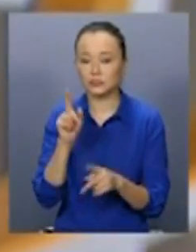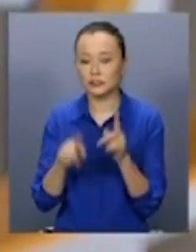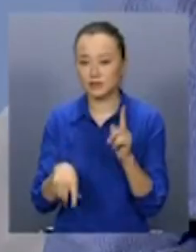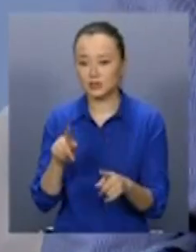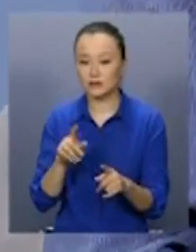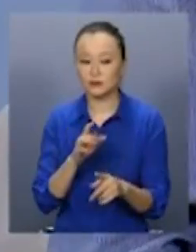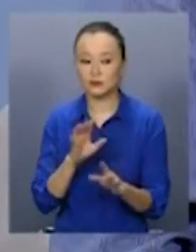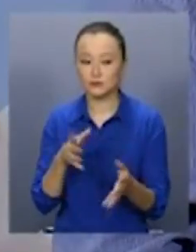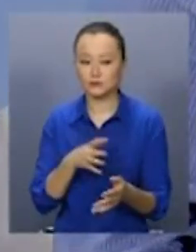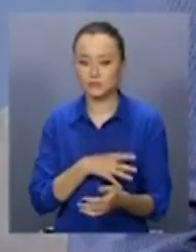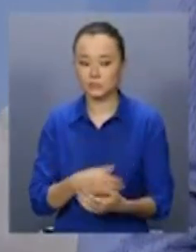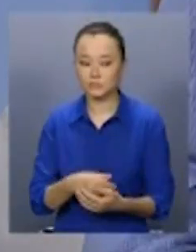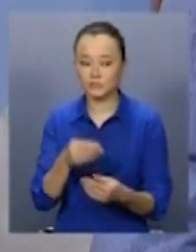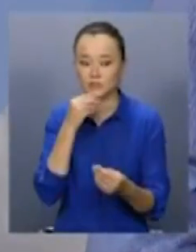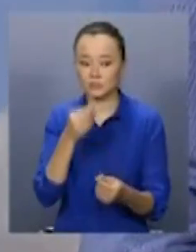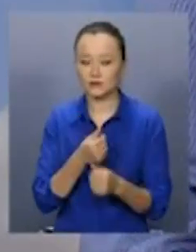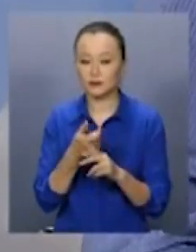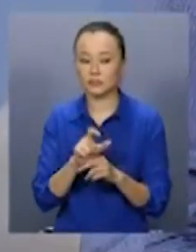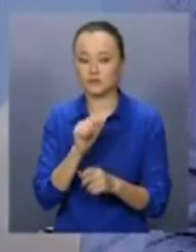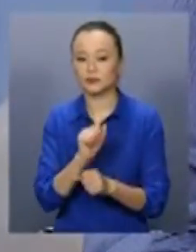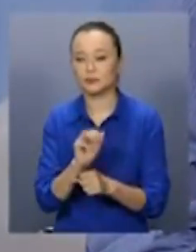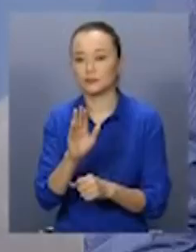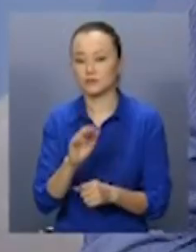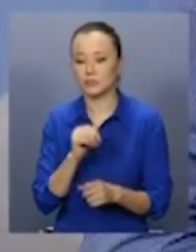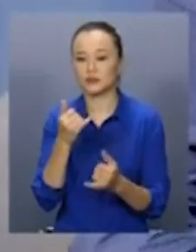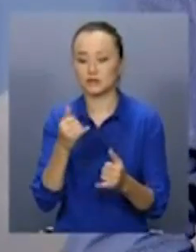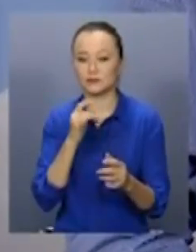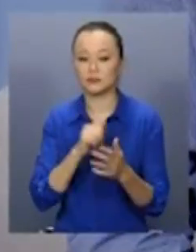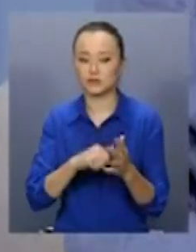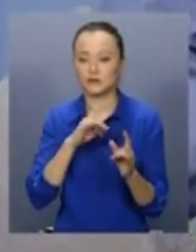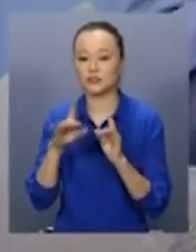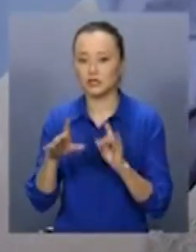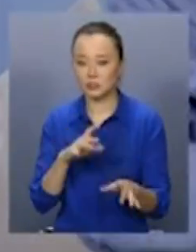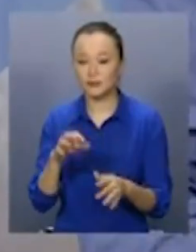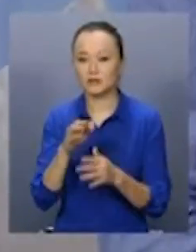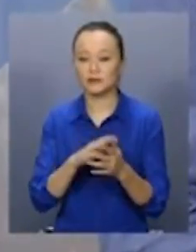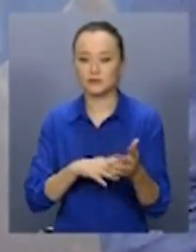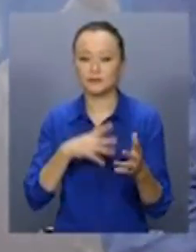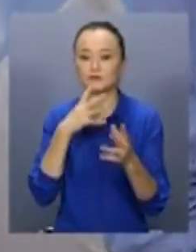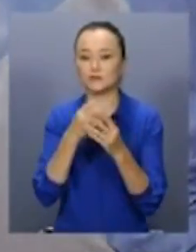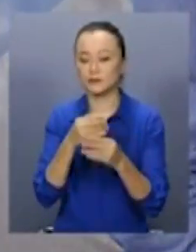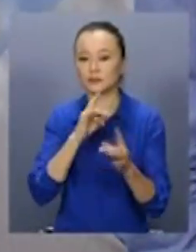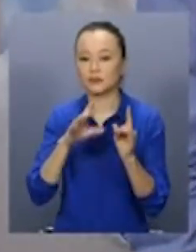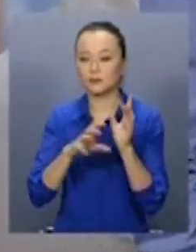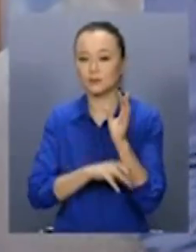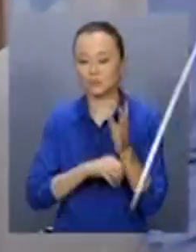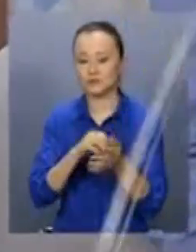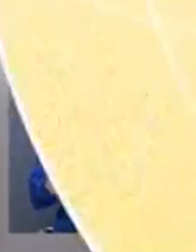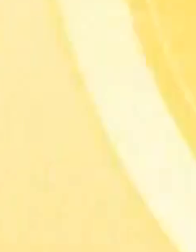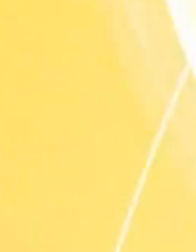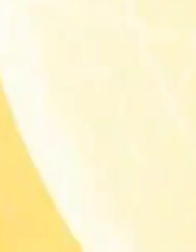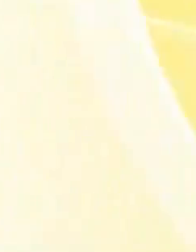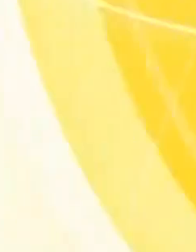айтсам болады. Әсерлі сұхбатымызды осы жерде үзе тұрайық, себебі бізде жарнама. Қымбатты көрермен, арнамызды алыстамаңыздар, жарнамадан соң жалғастырамыз.